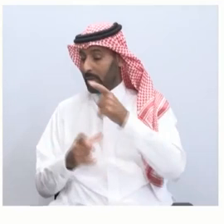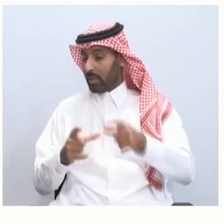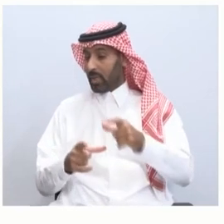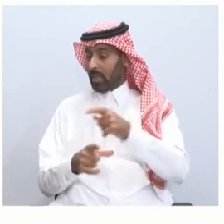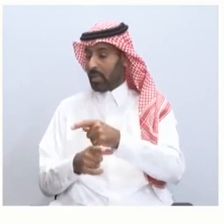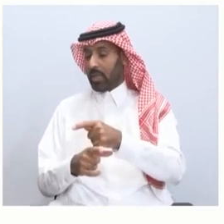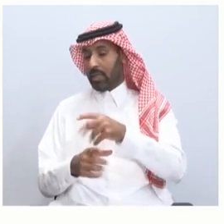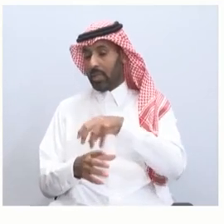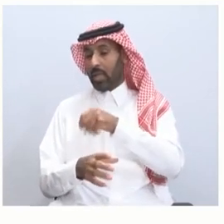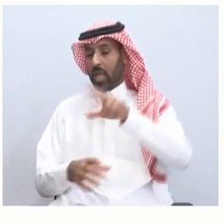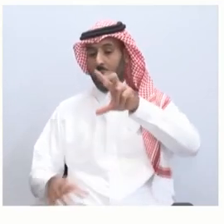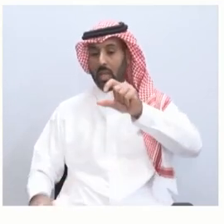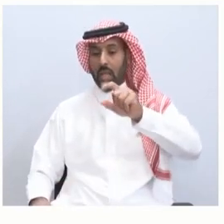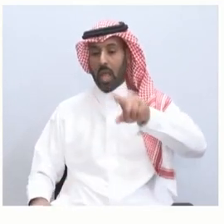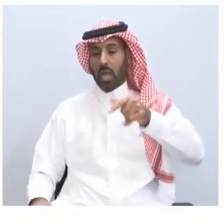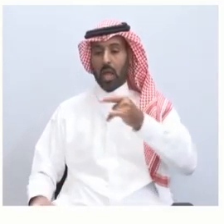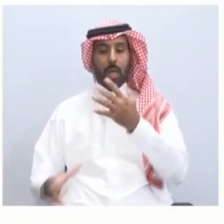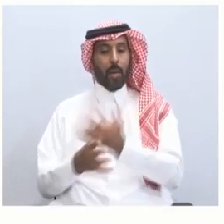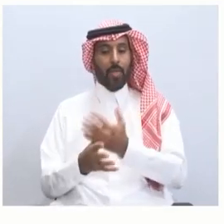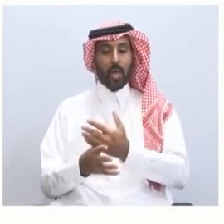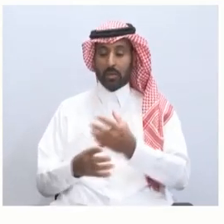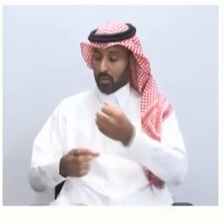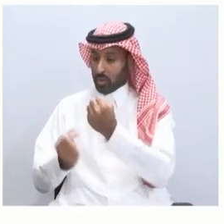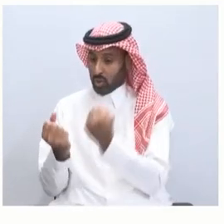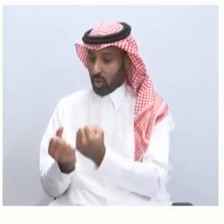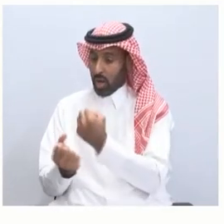يقع في اسر القوات المعتديه